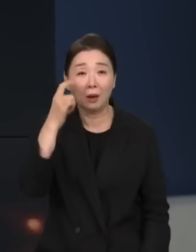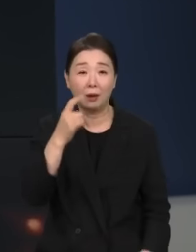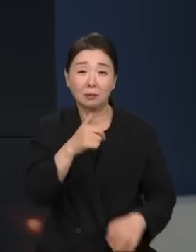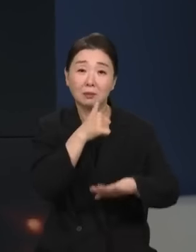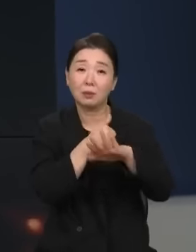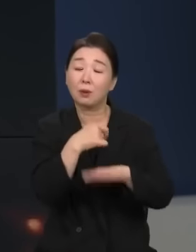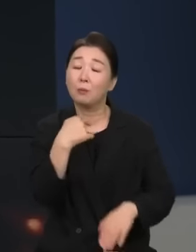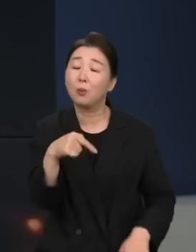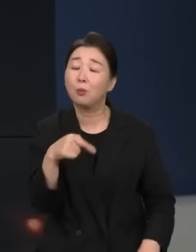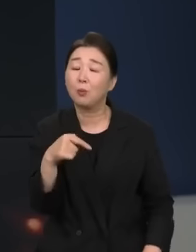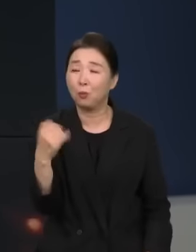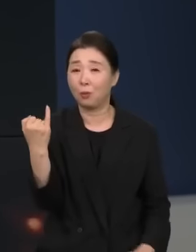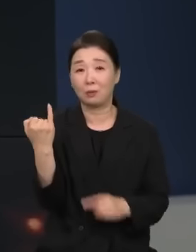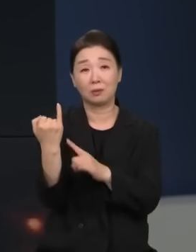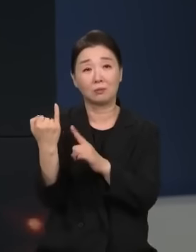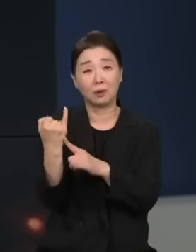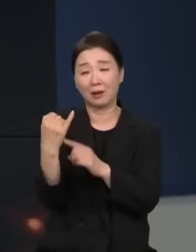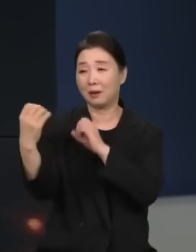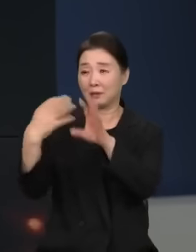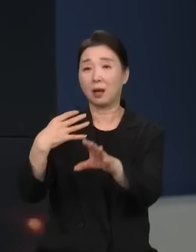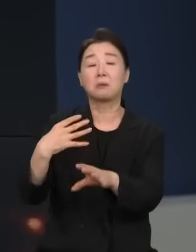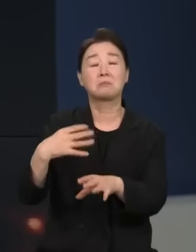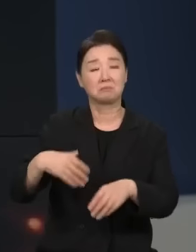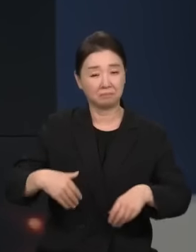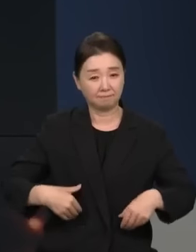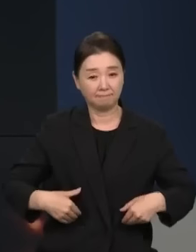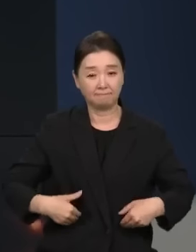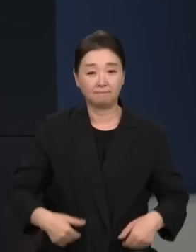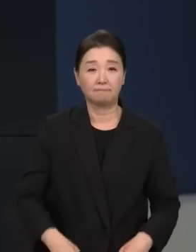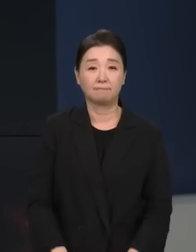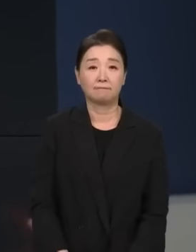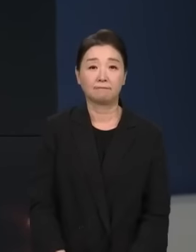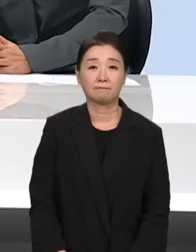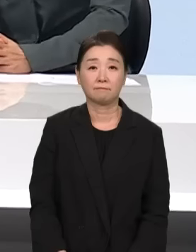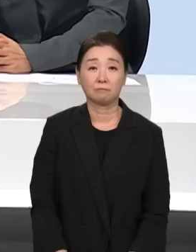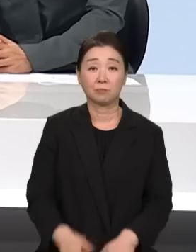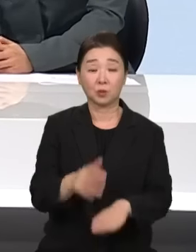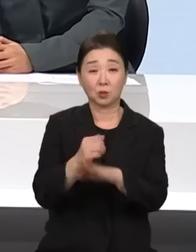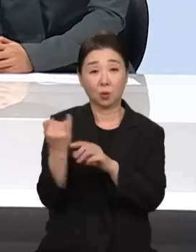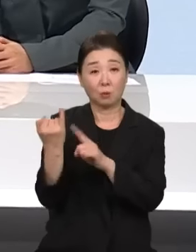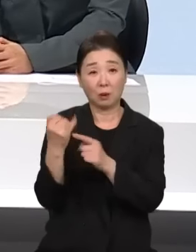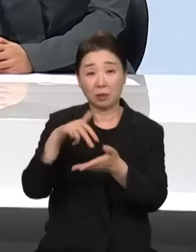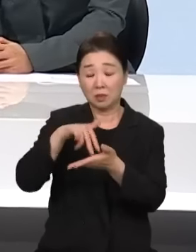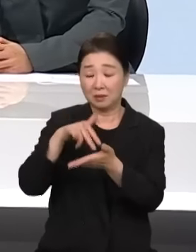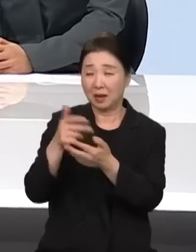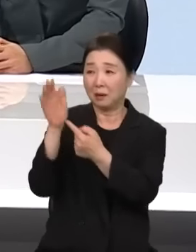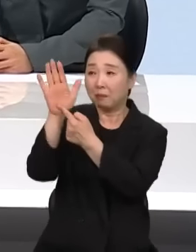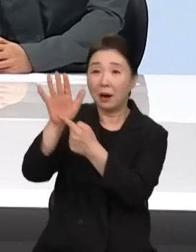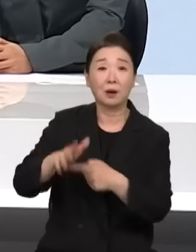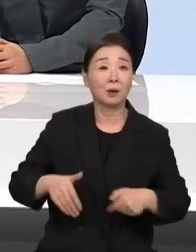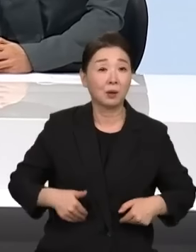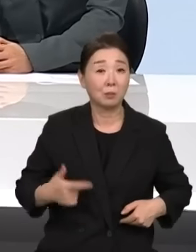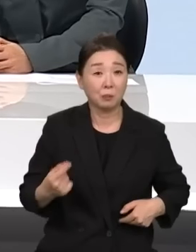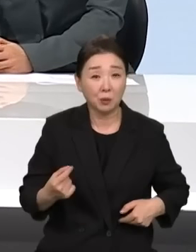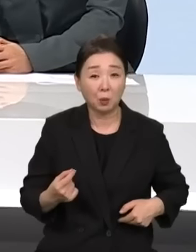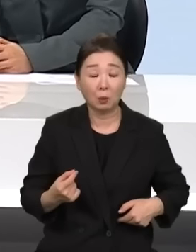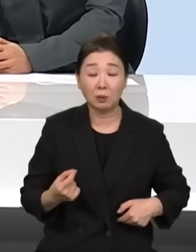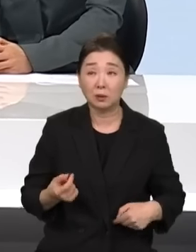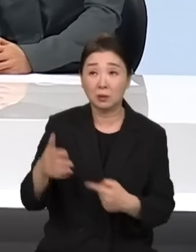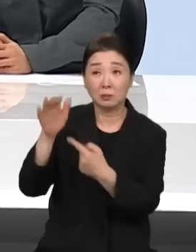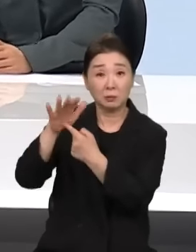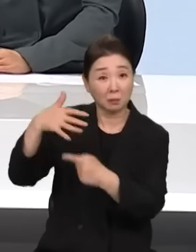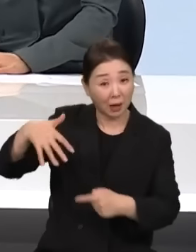결과가 뭔지도 김여사가 답을 해야 하는 대목입니다 결국 김건희 여사의 입장이 나와야 할 것 같은데 아직 나온 건